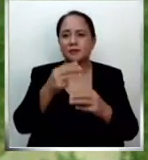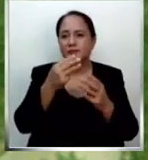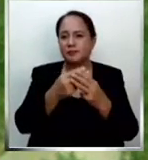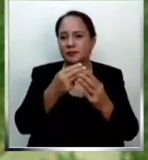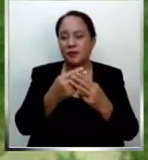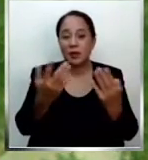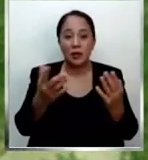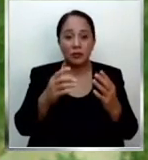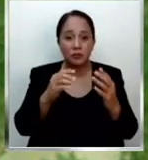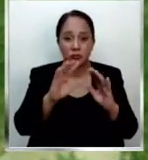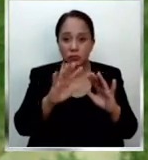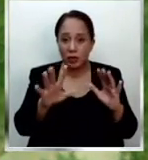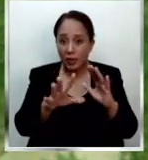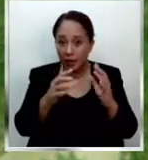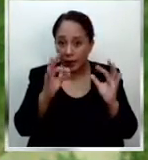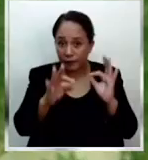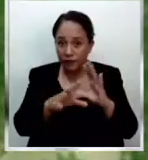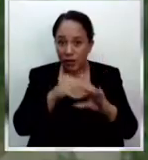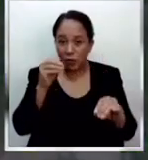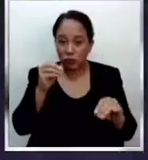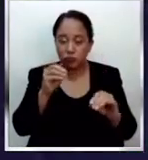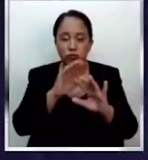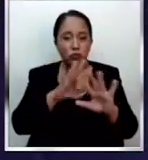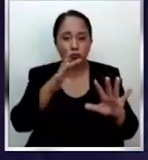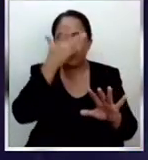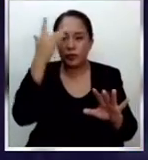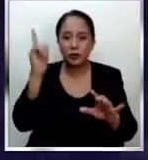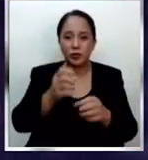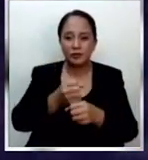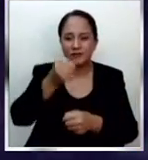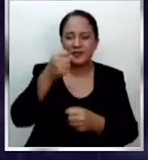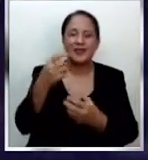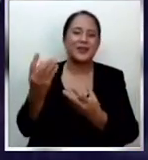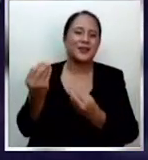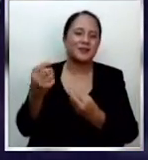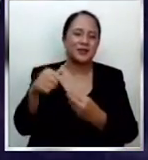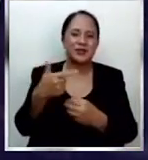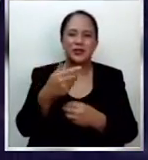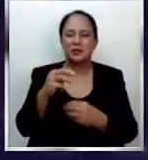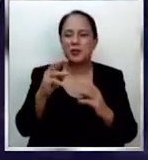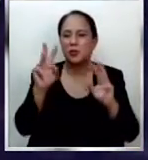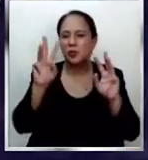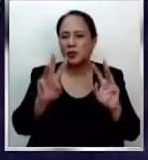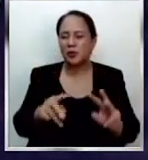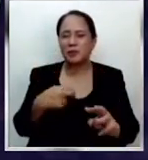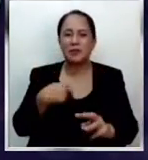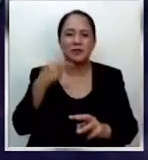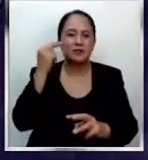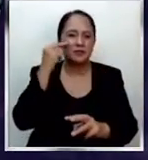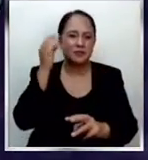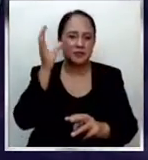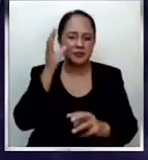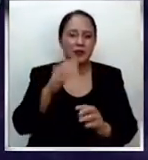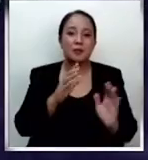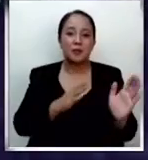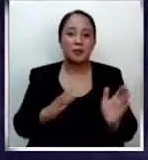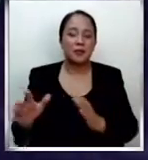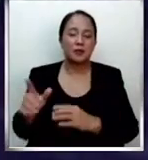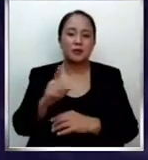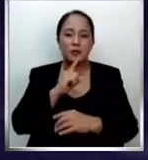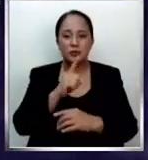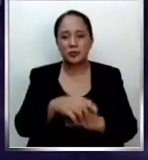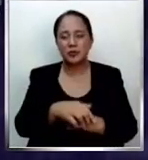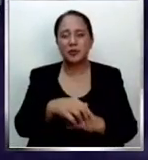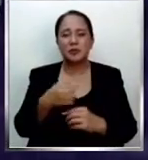bahay, huwag kalimutan yung payong. At yan ang latest mula sa GMA Weather. Ako po si Nathaniel Cruz, magplano para sigurado. I